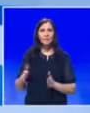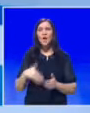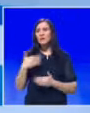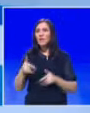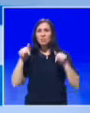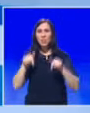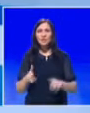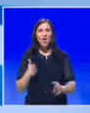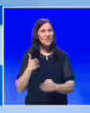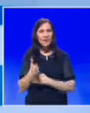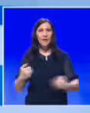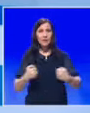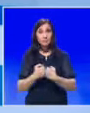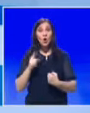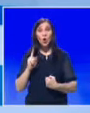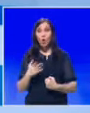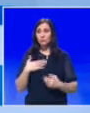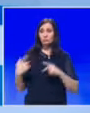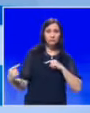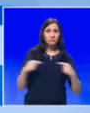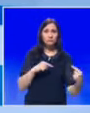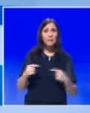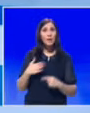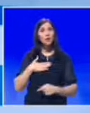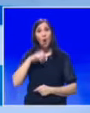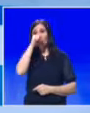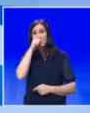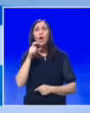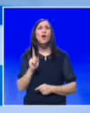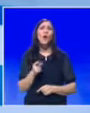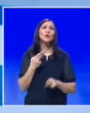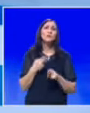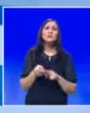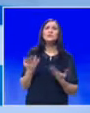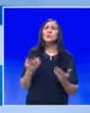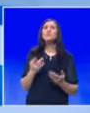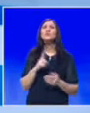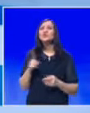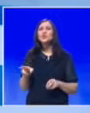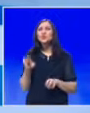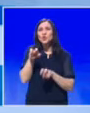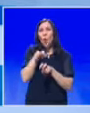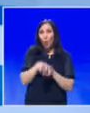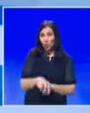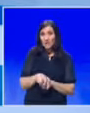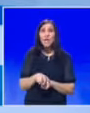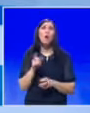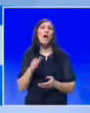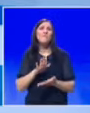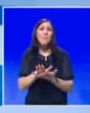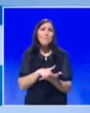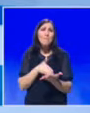директен сблъсък, в който се разменяха обиди за това кой в чийското е седял и какво мазно турско кафе е пил, кажете ни какво